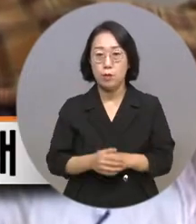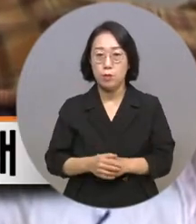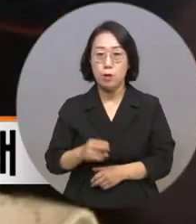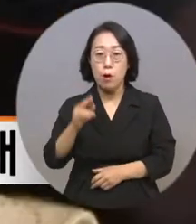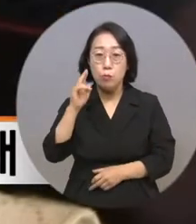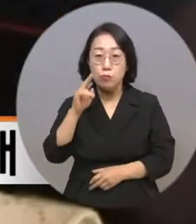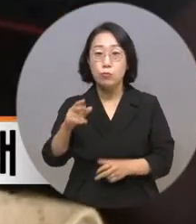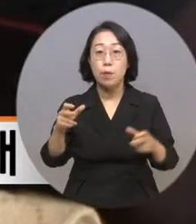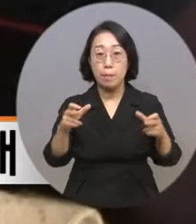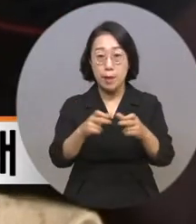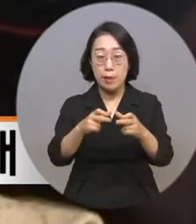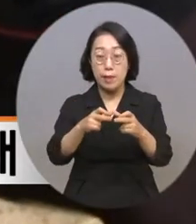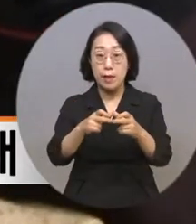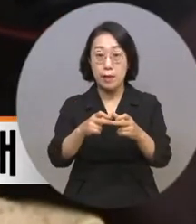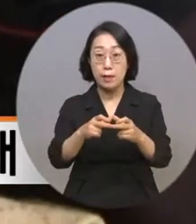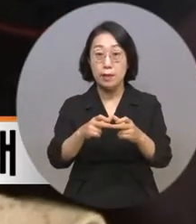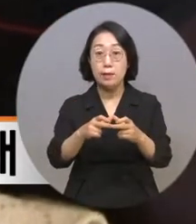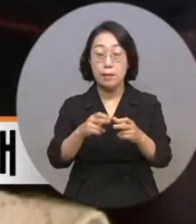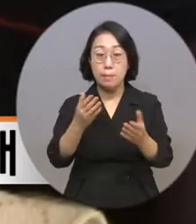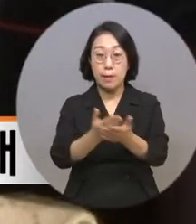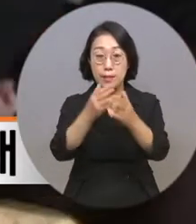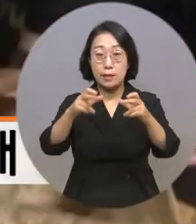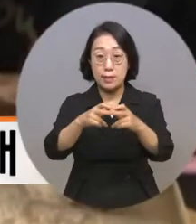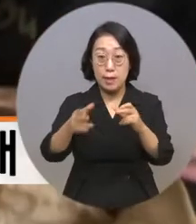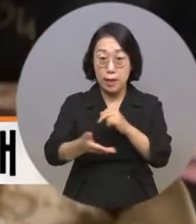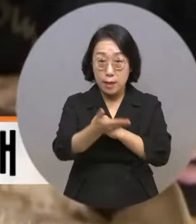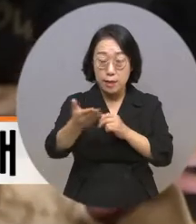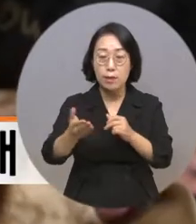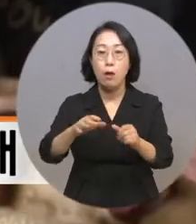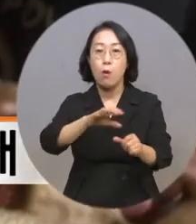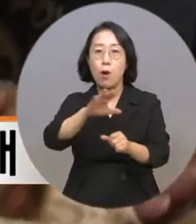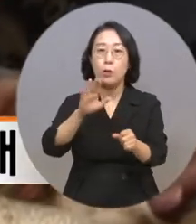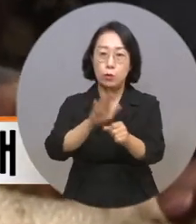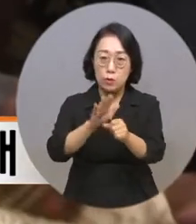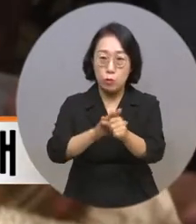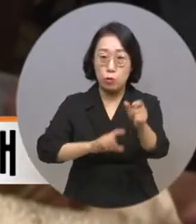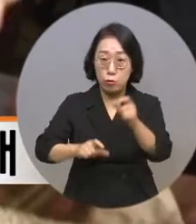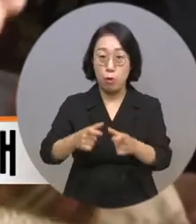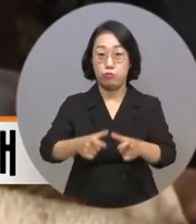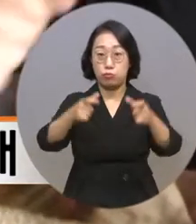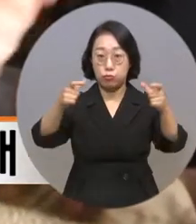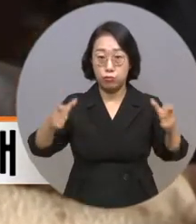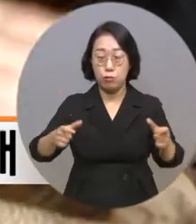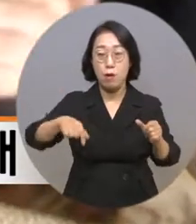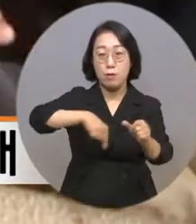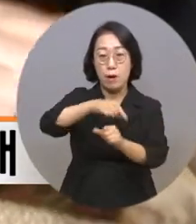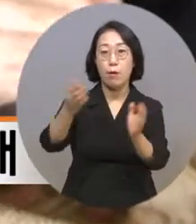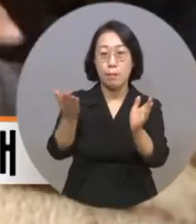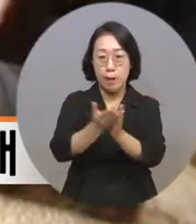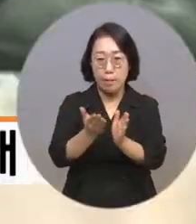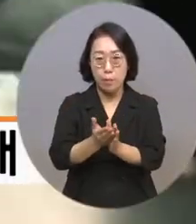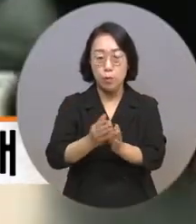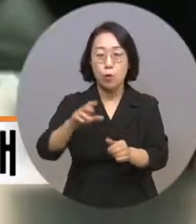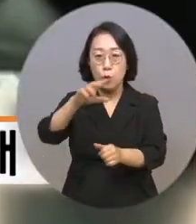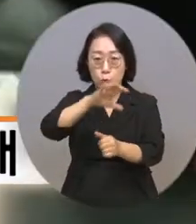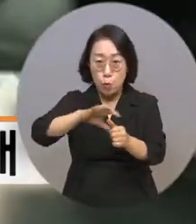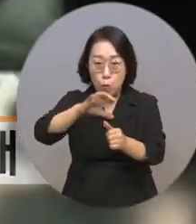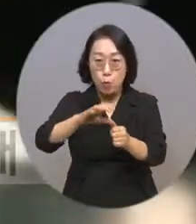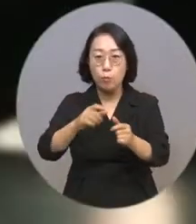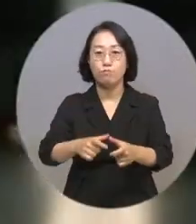발달장애인 24시간 돌봄과 활동지원 서비스 대상 확대 등 장애 특성별 돌봄 지원을 확대할